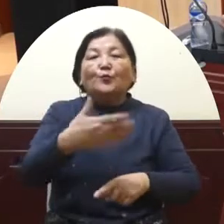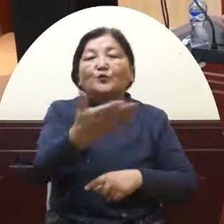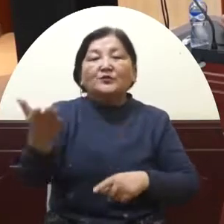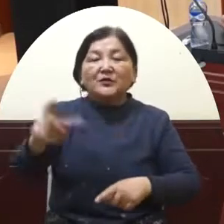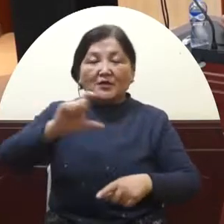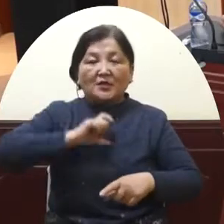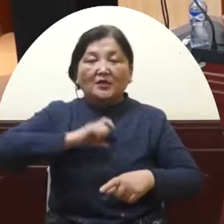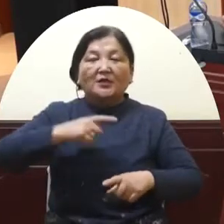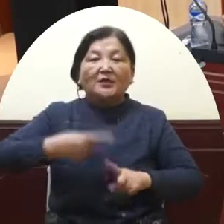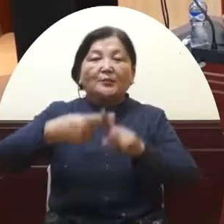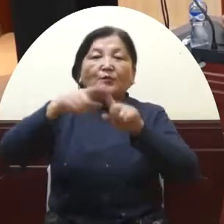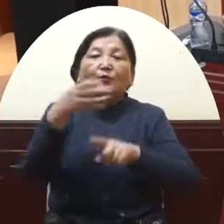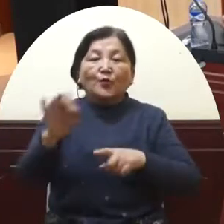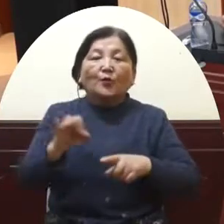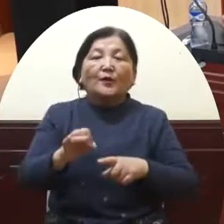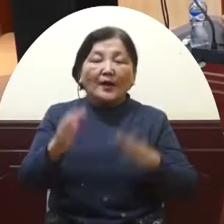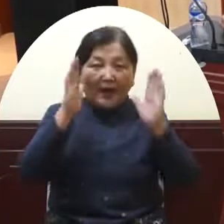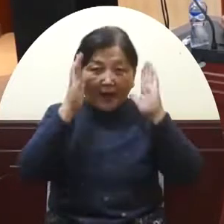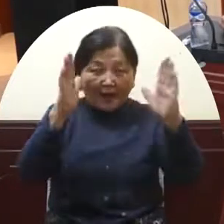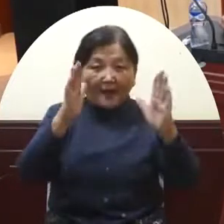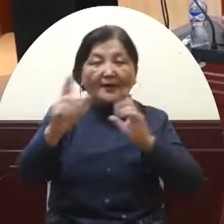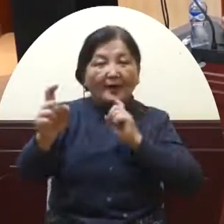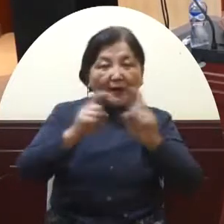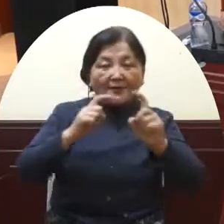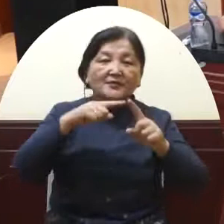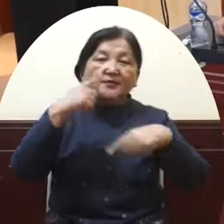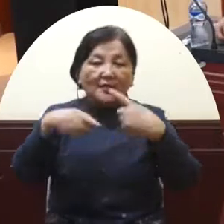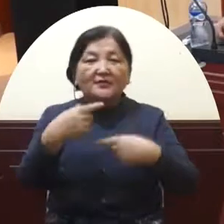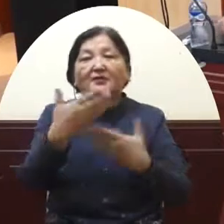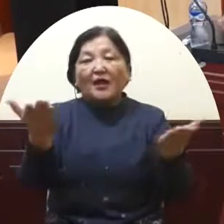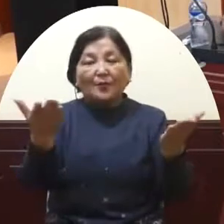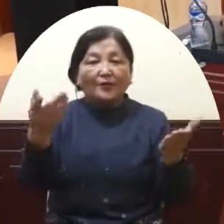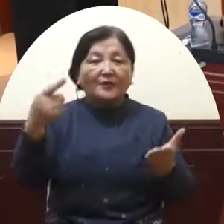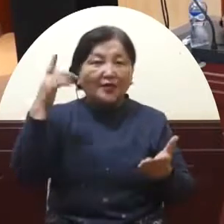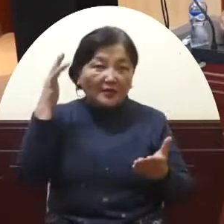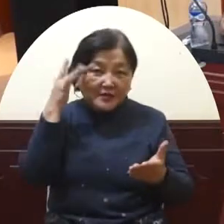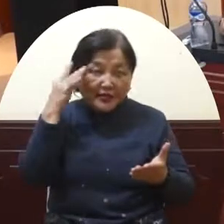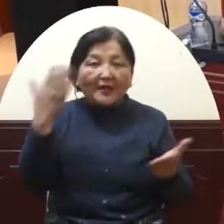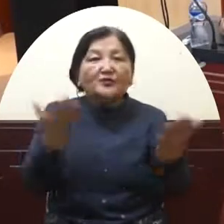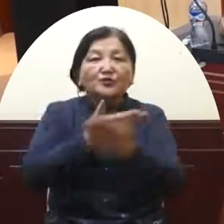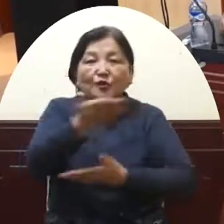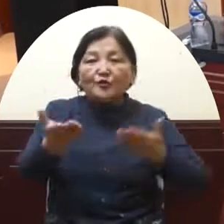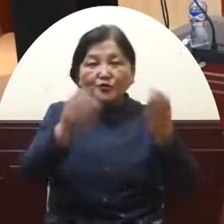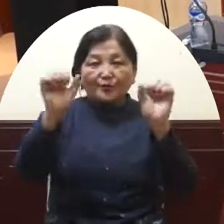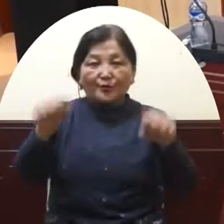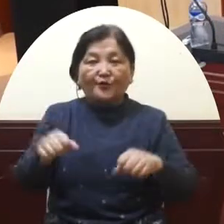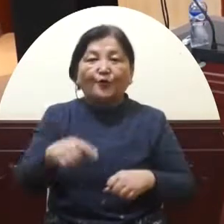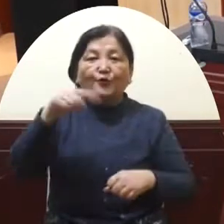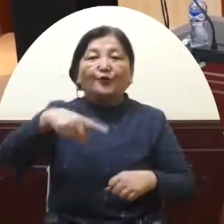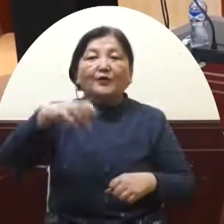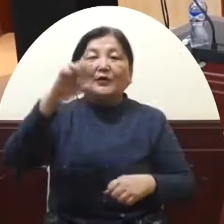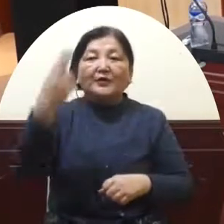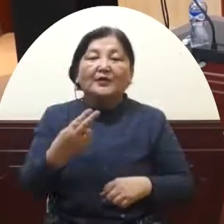хамгаалах аргын талаар харилцан ярилцаж бүхэнтэй санал солилцох юм аа. Өнөөдрийн